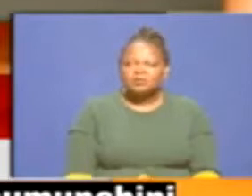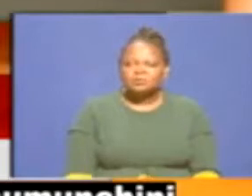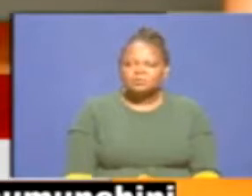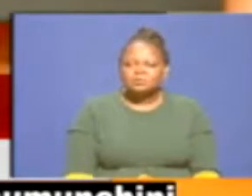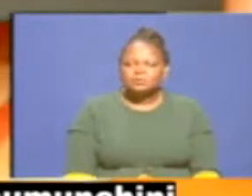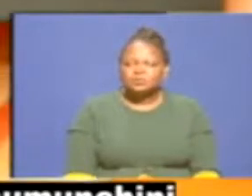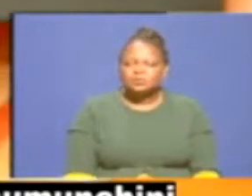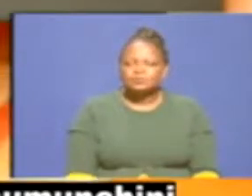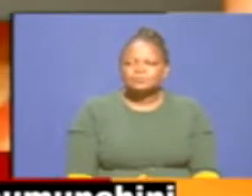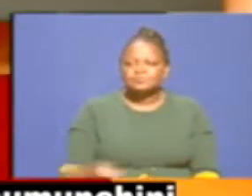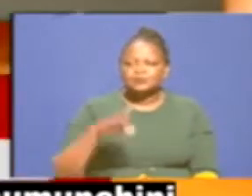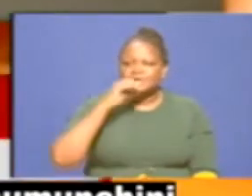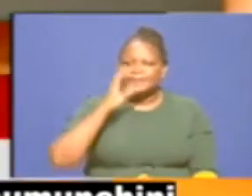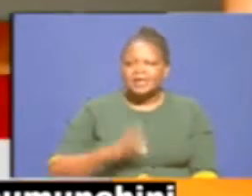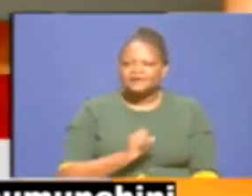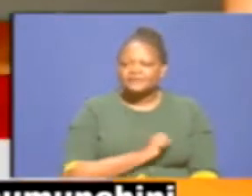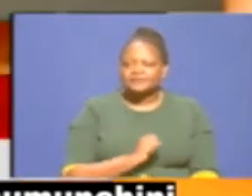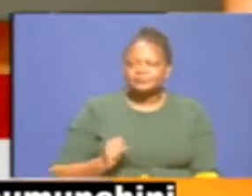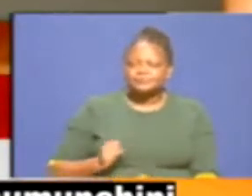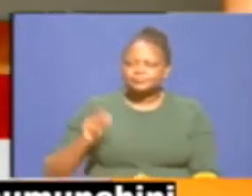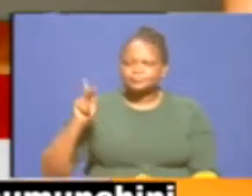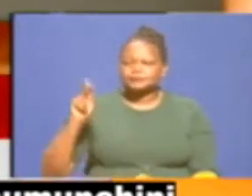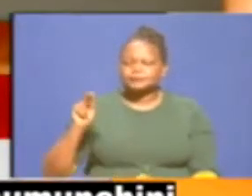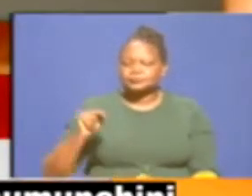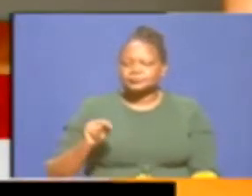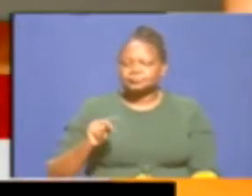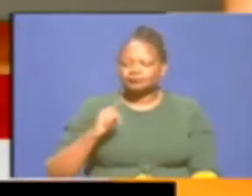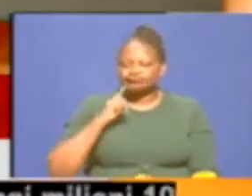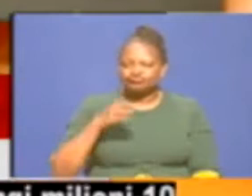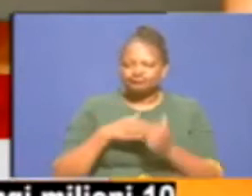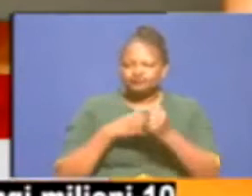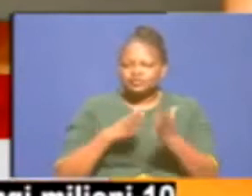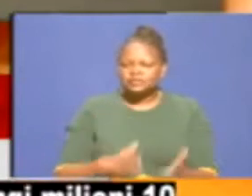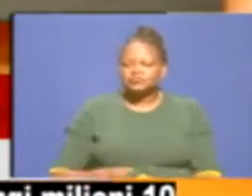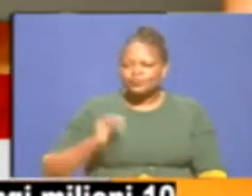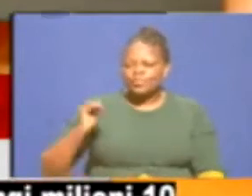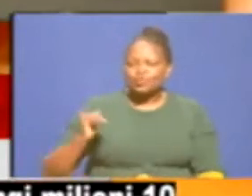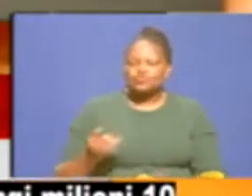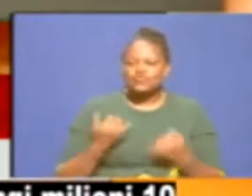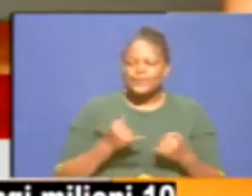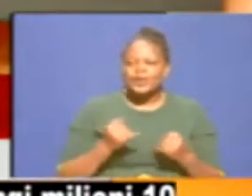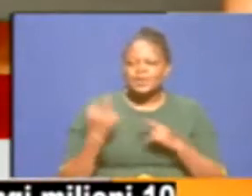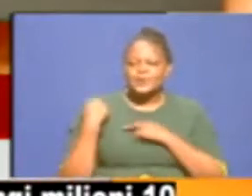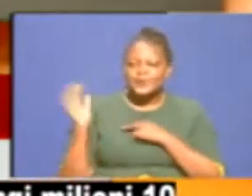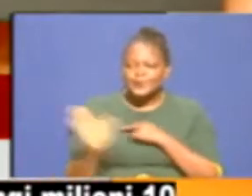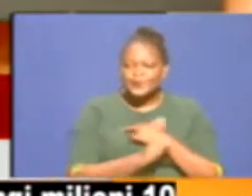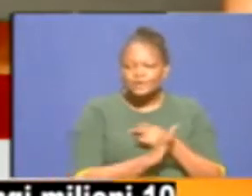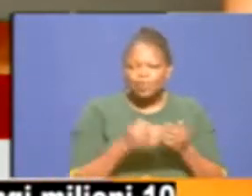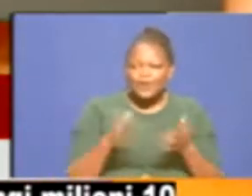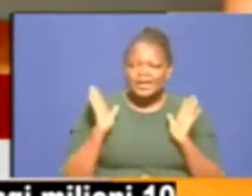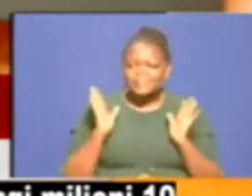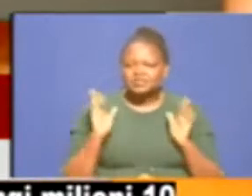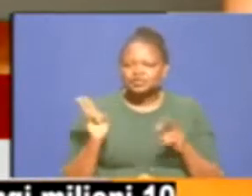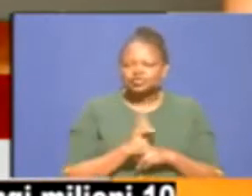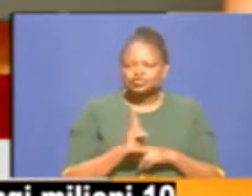Na Speaker wa Seneti Ken Lusaka amewarai viongozi wa county kutekeleza majukumu yao kwa uwazi na kutumia mali